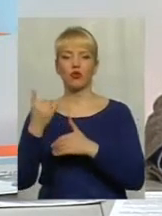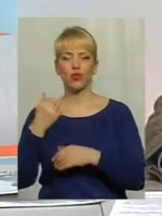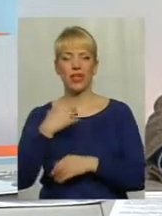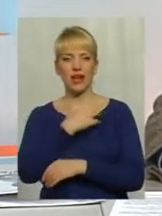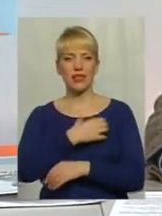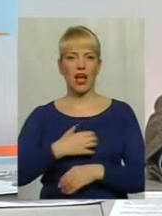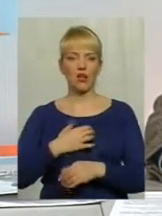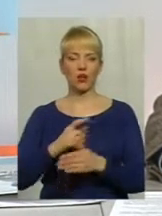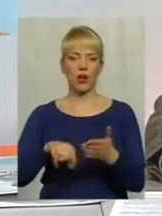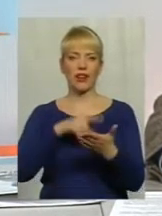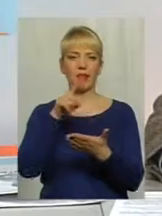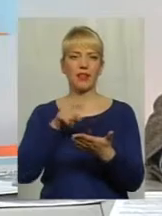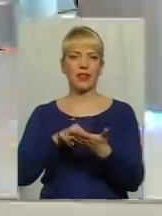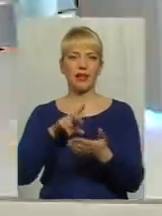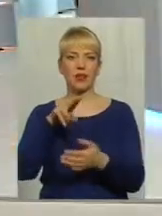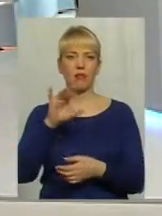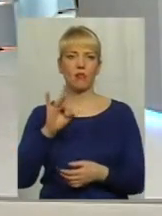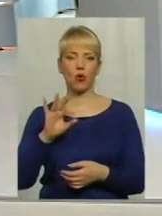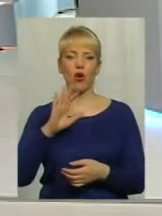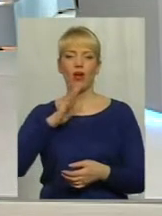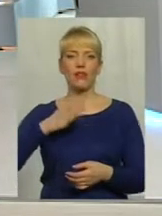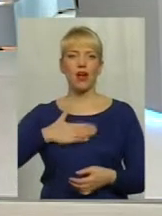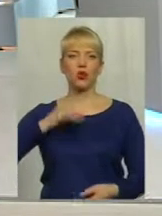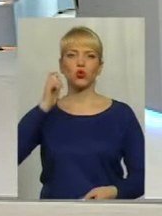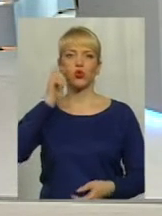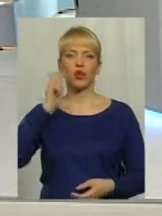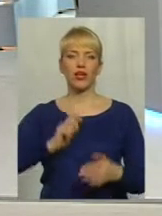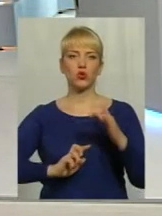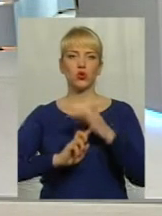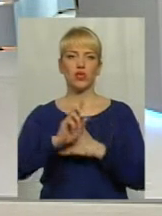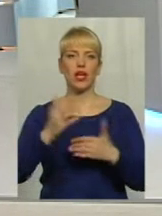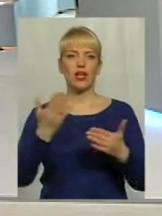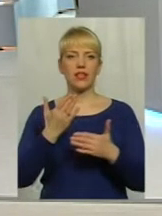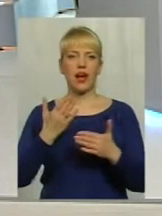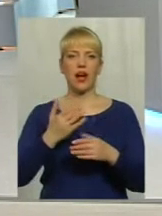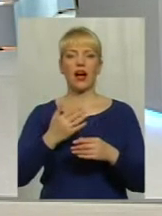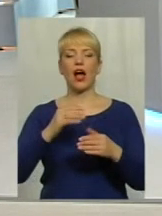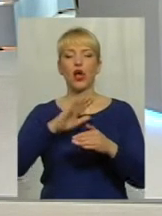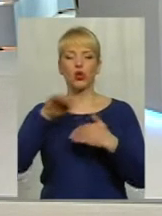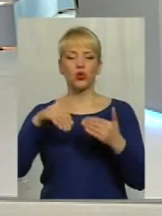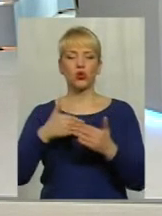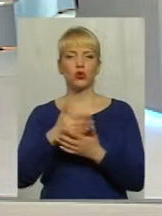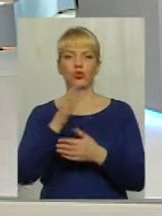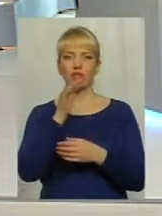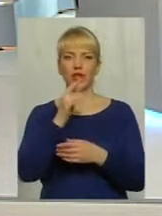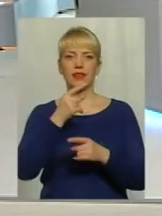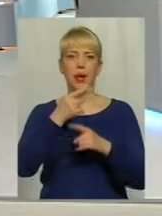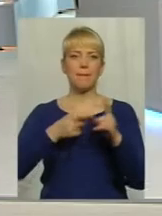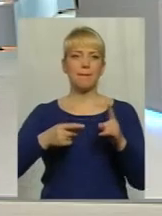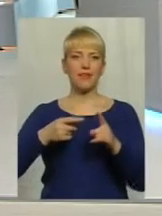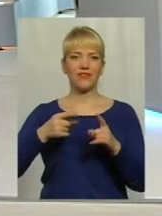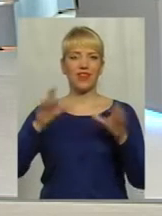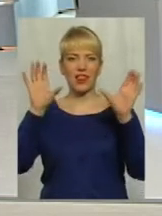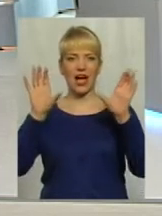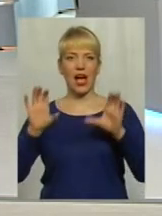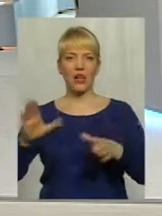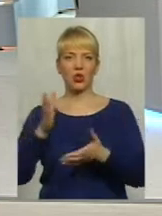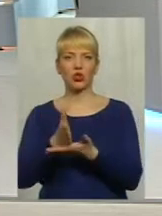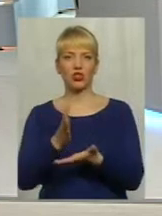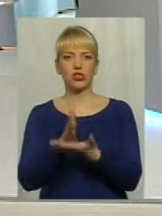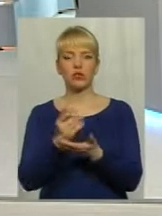питання про нашу українську церкву, яка до сьогоднішнього часу ось так напівлегально існує. І я думаю, що саме це повинно